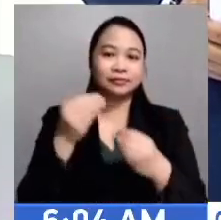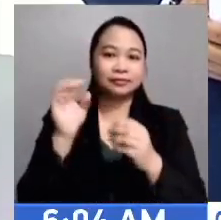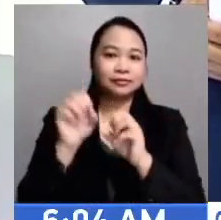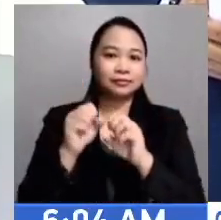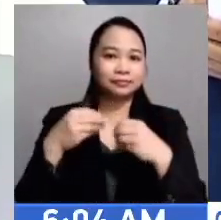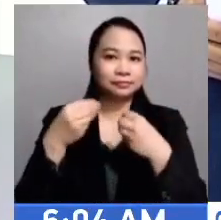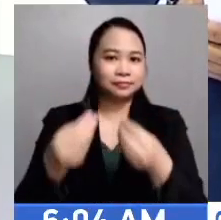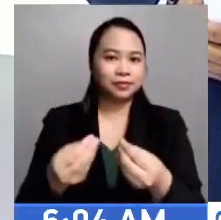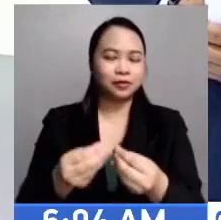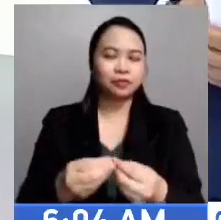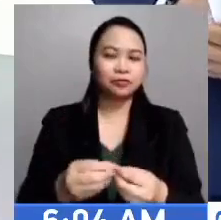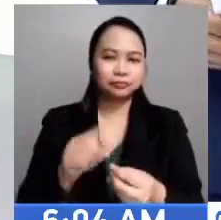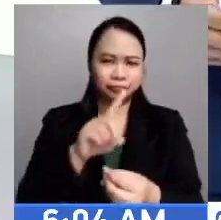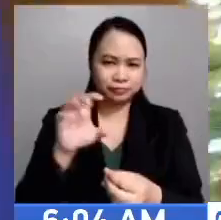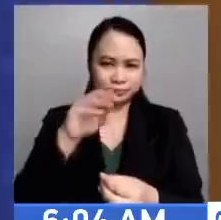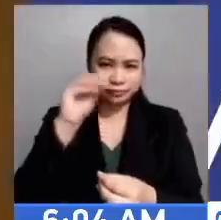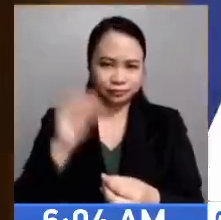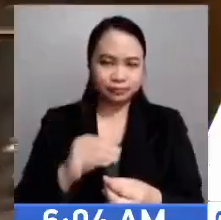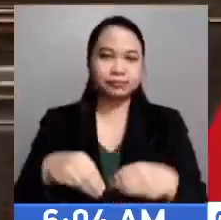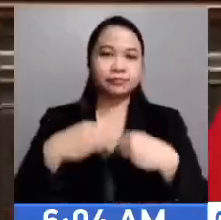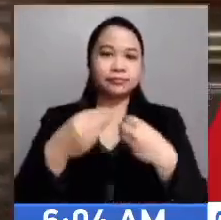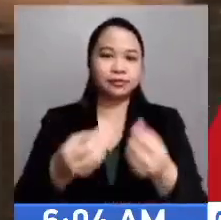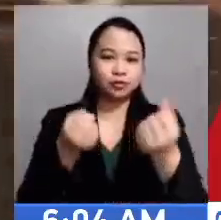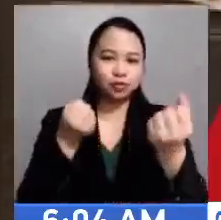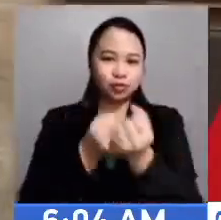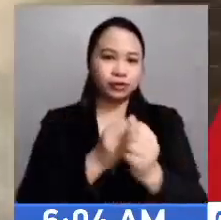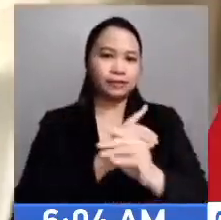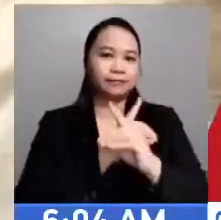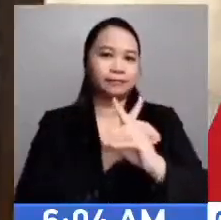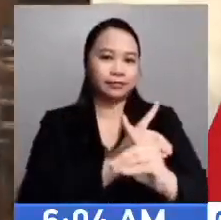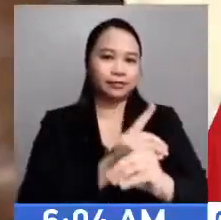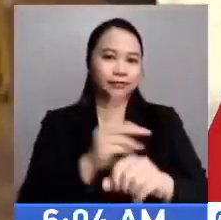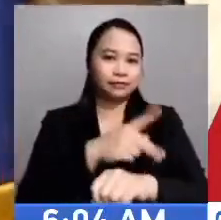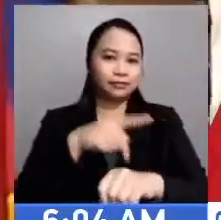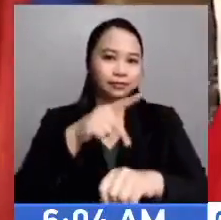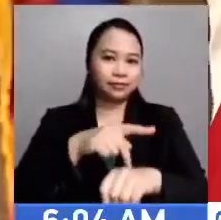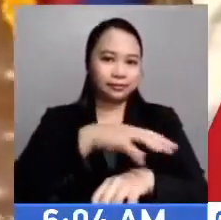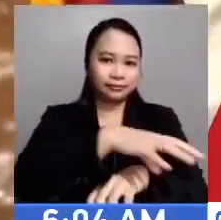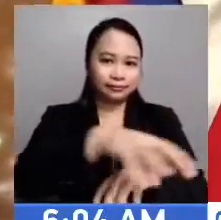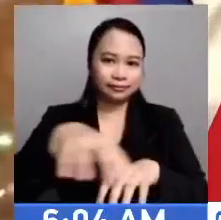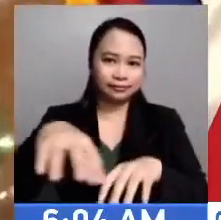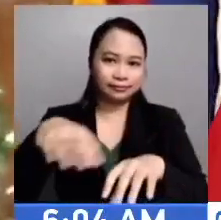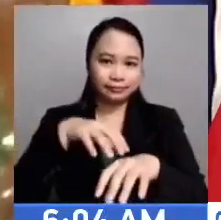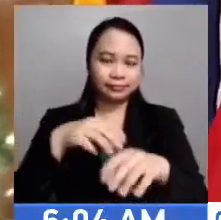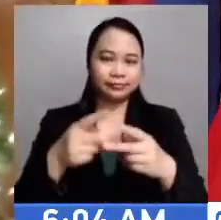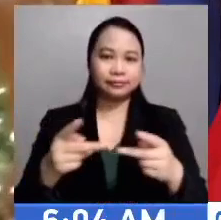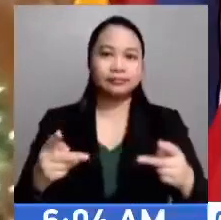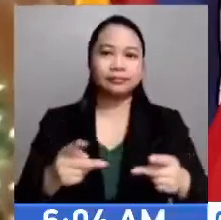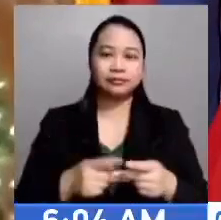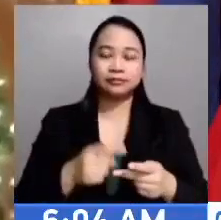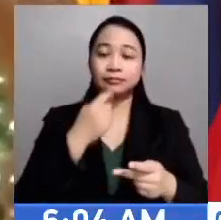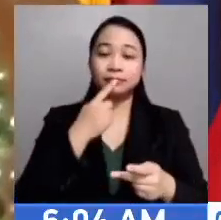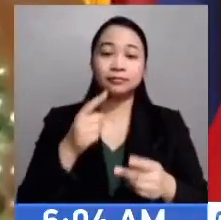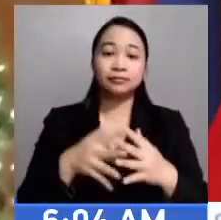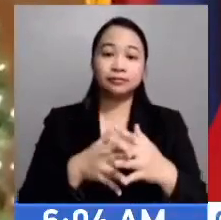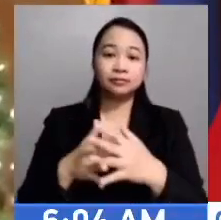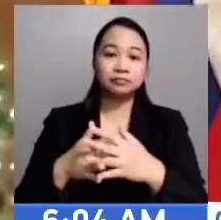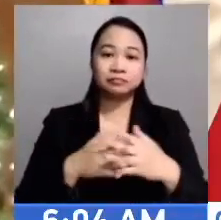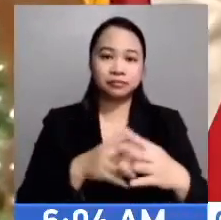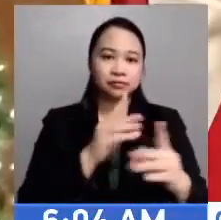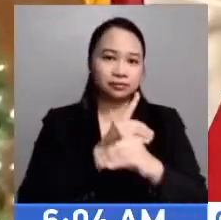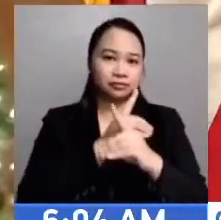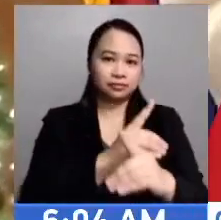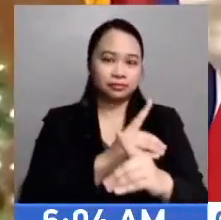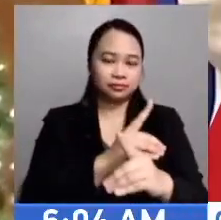mga teritoryo nito. Pagtitiyak ni Harris, tutuparin ng Amerika ang defense commitment dito sa Pilipinas. Nagpasalamat naman si Pangulong